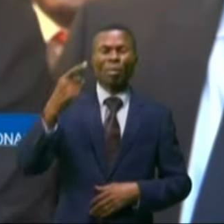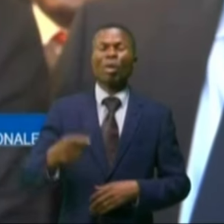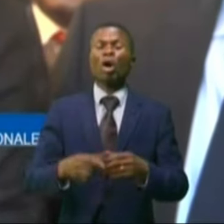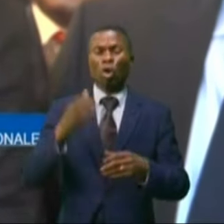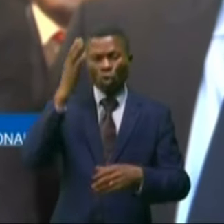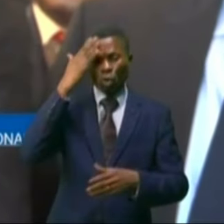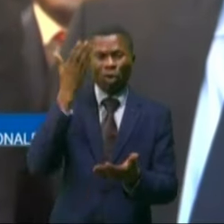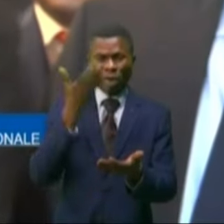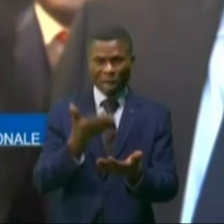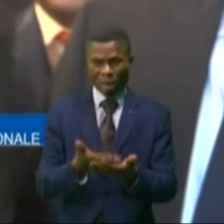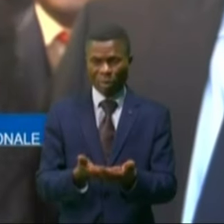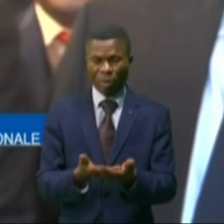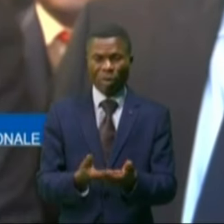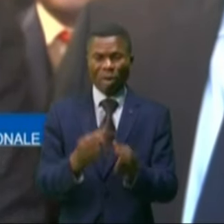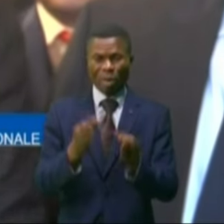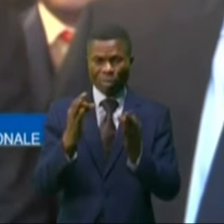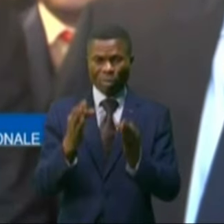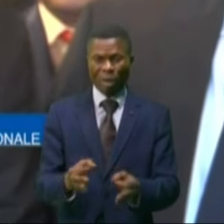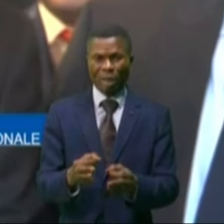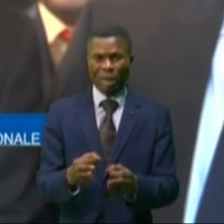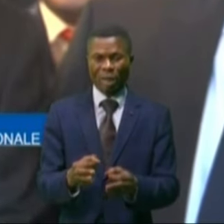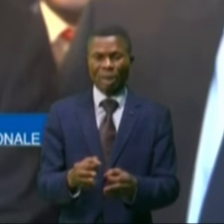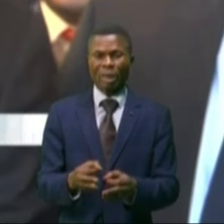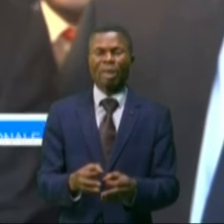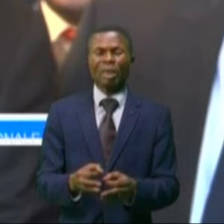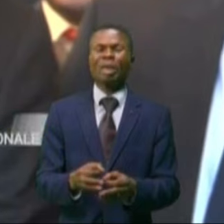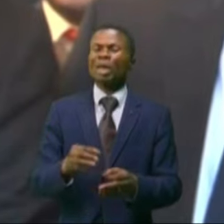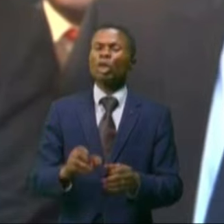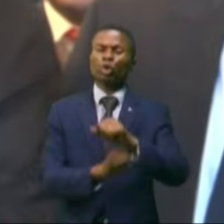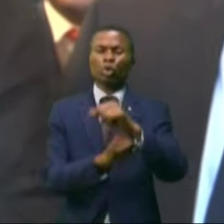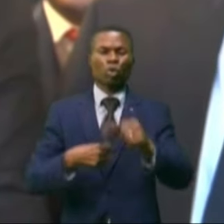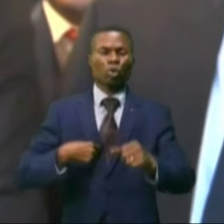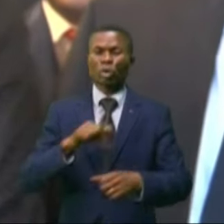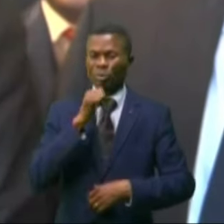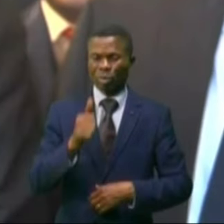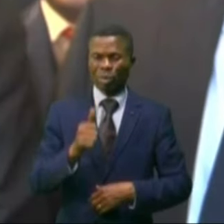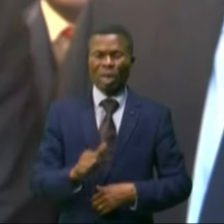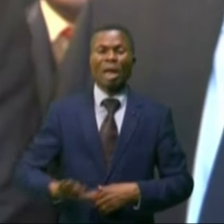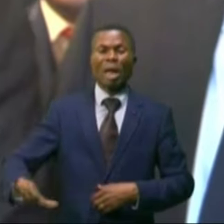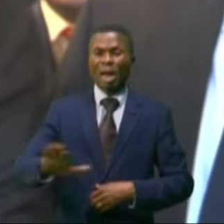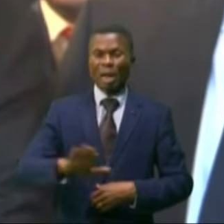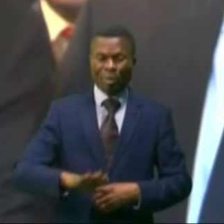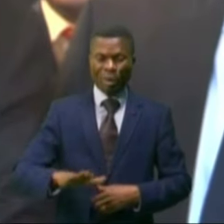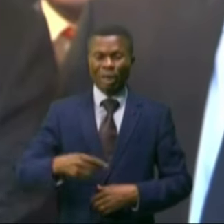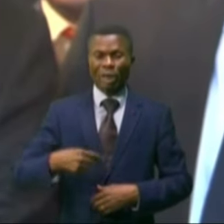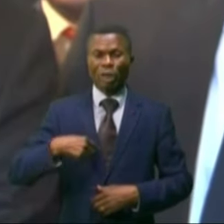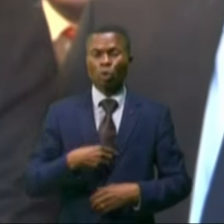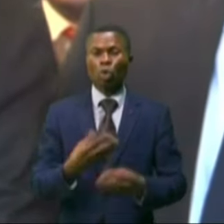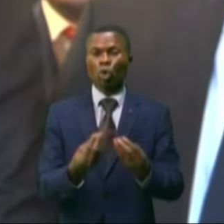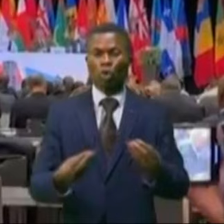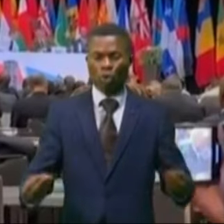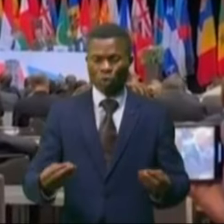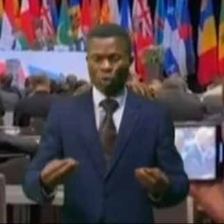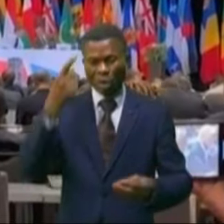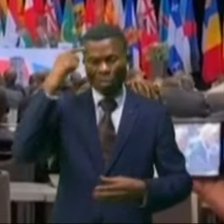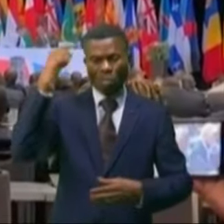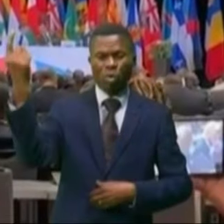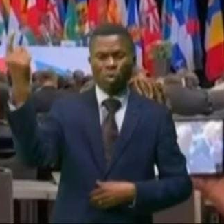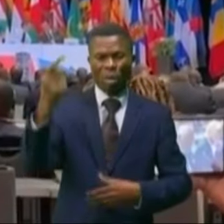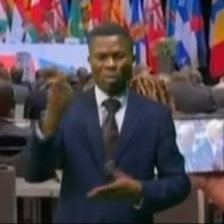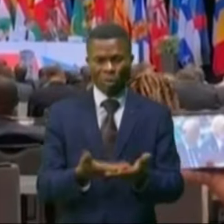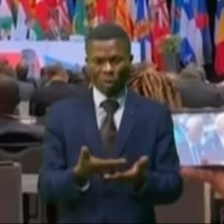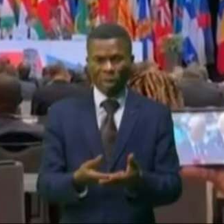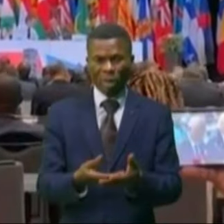doivent œuvrer à protéger la République démocratique du Congo, qui est un pays solution. Et par sa forêt, sa forme,